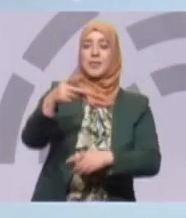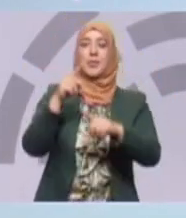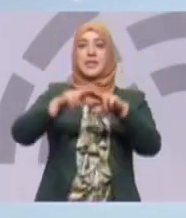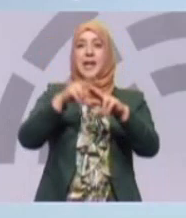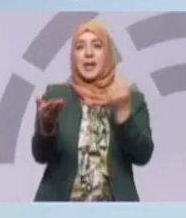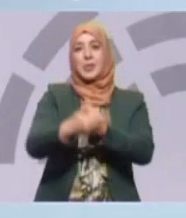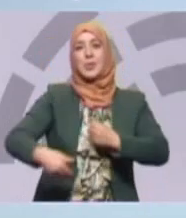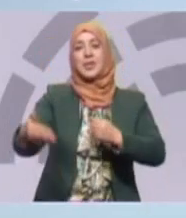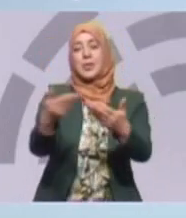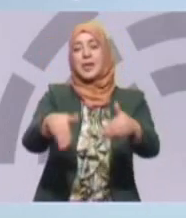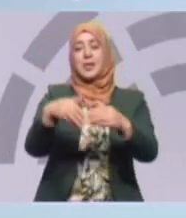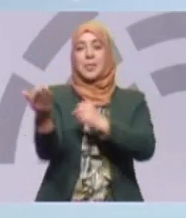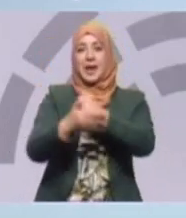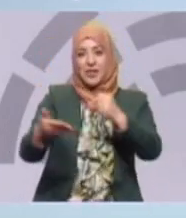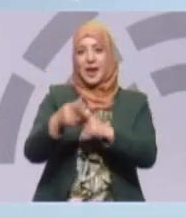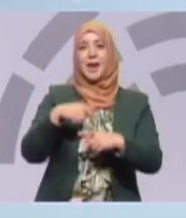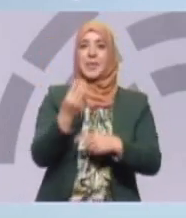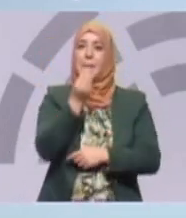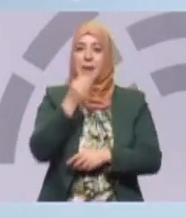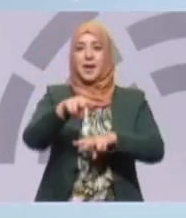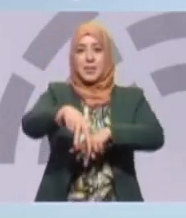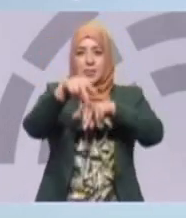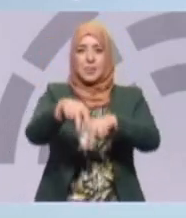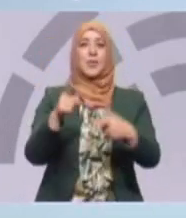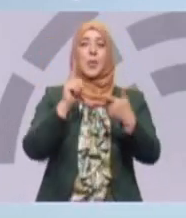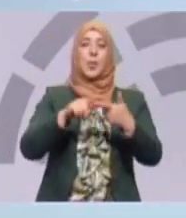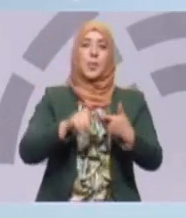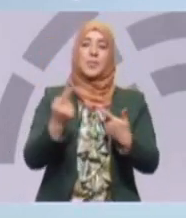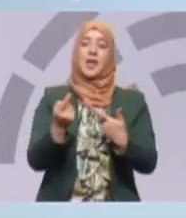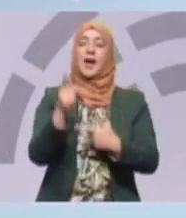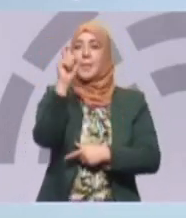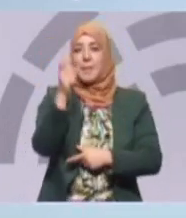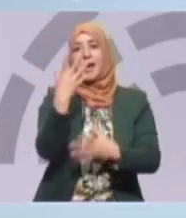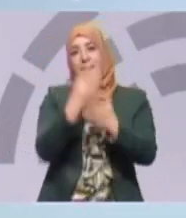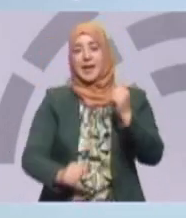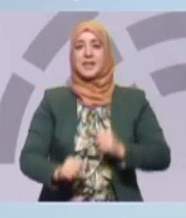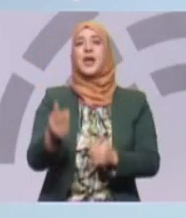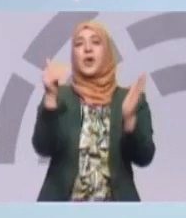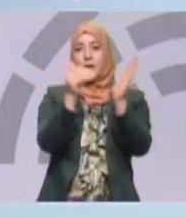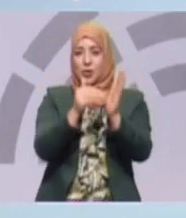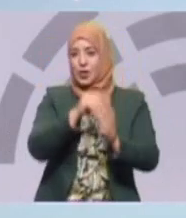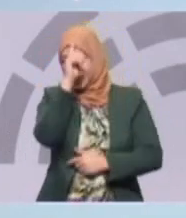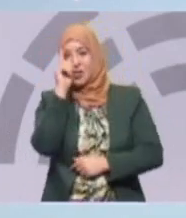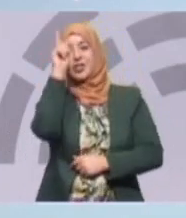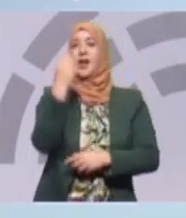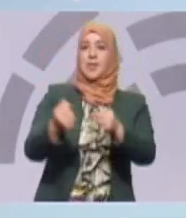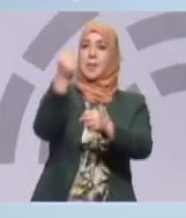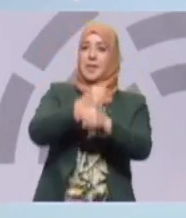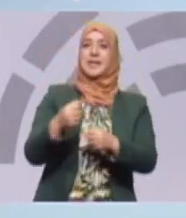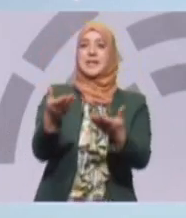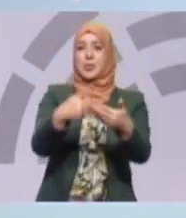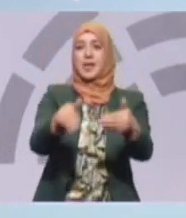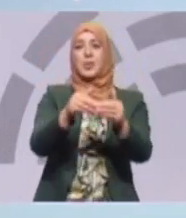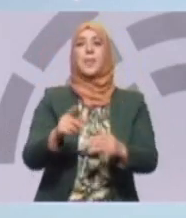امام ما يعانيه من البذور والادويه والنقص الفاتح في مياه الري سنسع كذلك الى احداث مناطق تقويه جديده